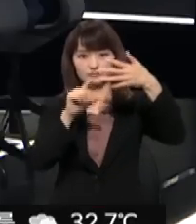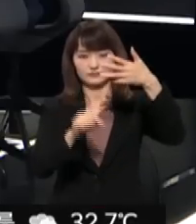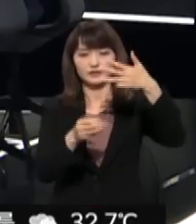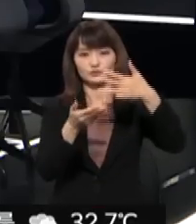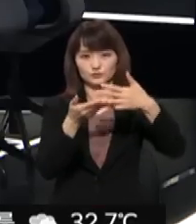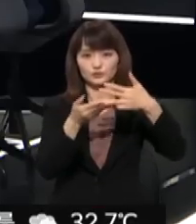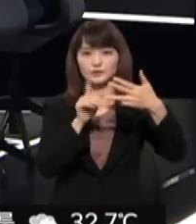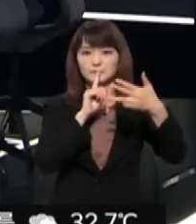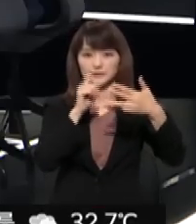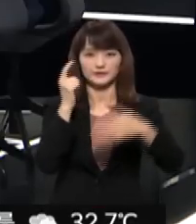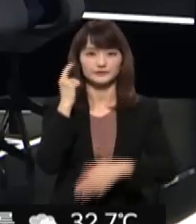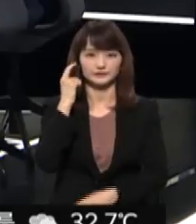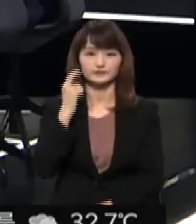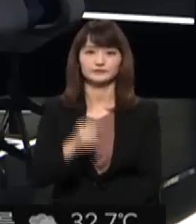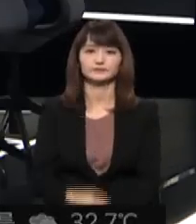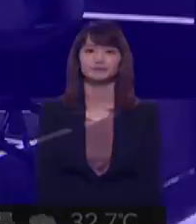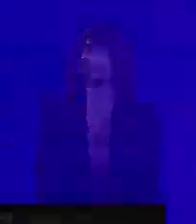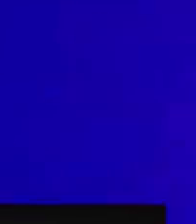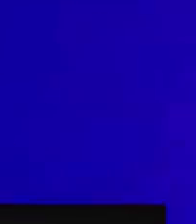발언입니다 듣고 오겠습니다